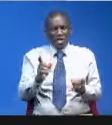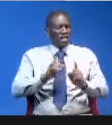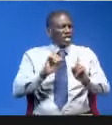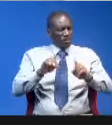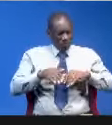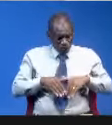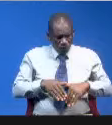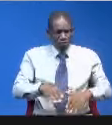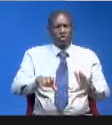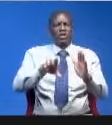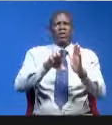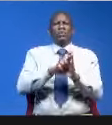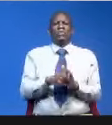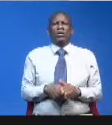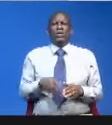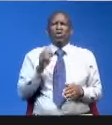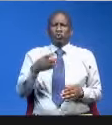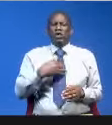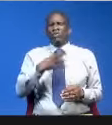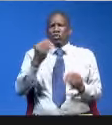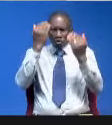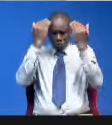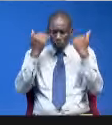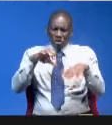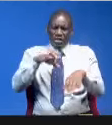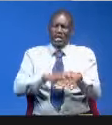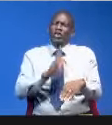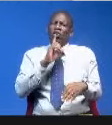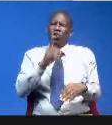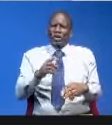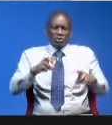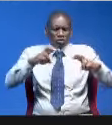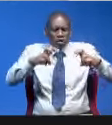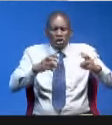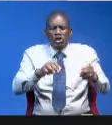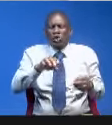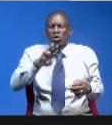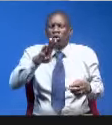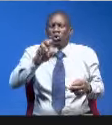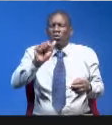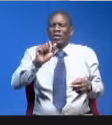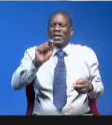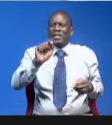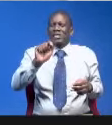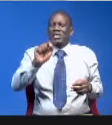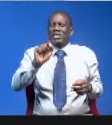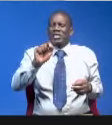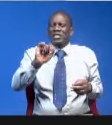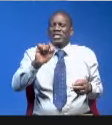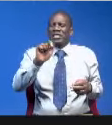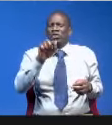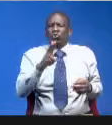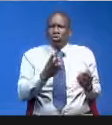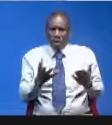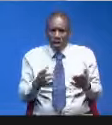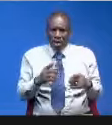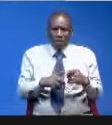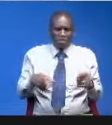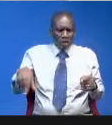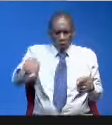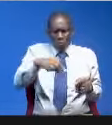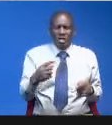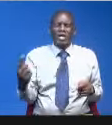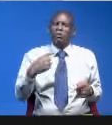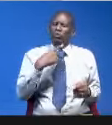process. They could have gone to court, obtained orders, look for him, right? But we have come to say